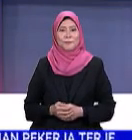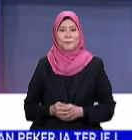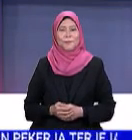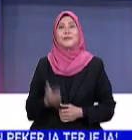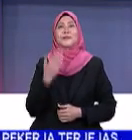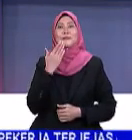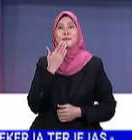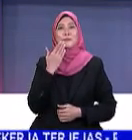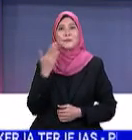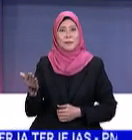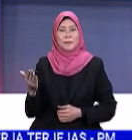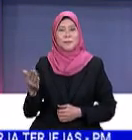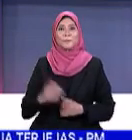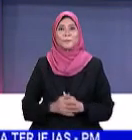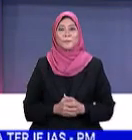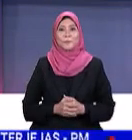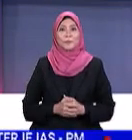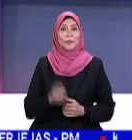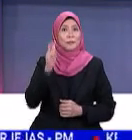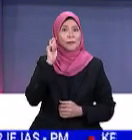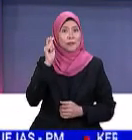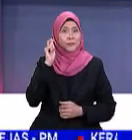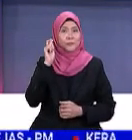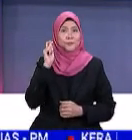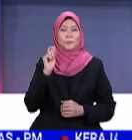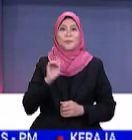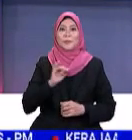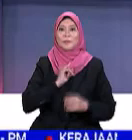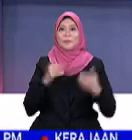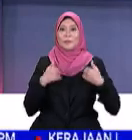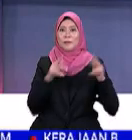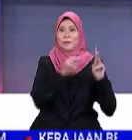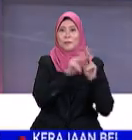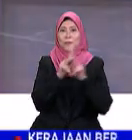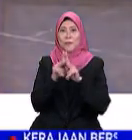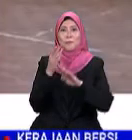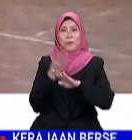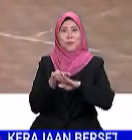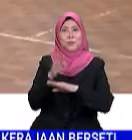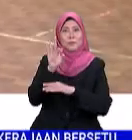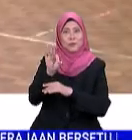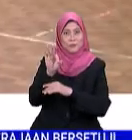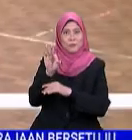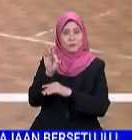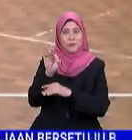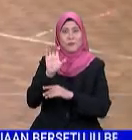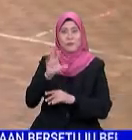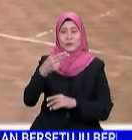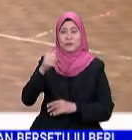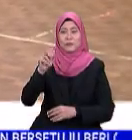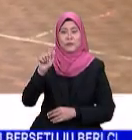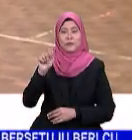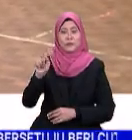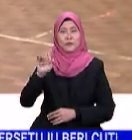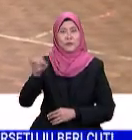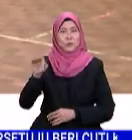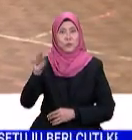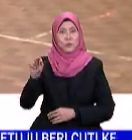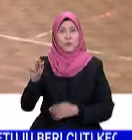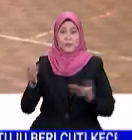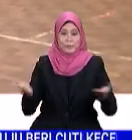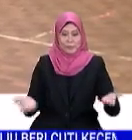Baik, terima kasih. Kalau pada sebelah siang tadi saya berada di Kampung Batu 9 Cakap Jong dan ketika ini saya berada di pusat